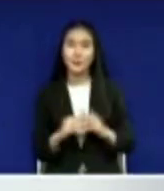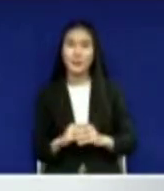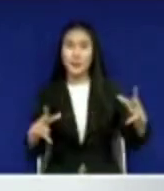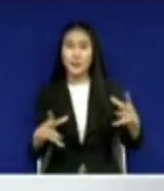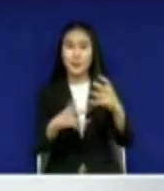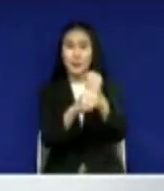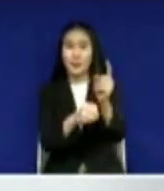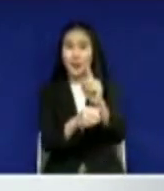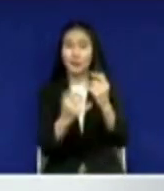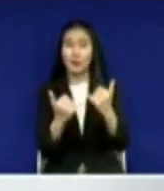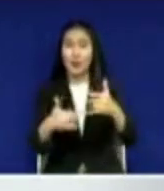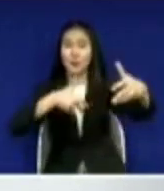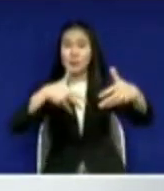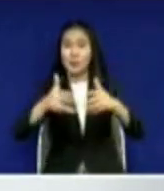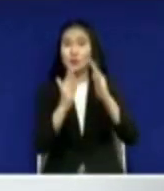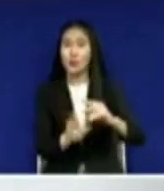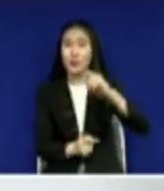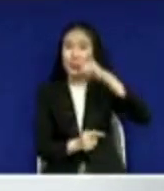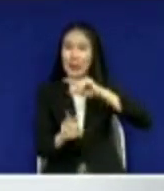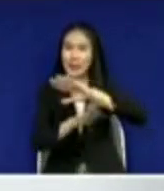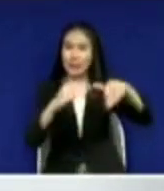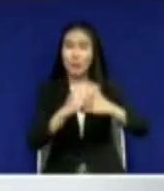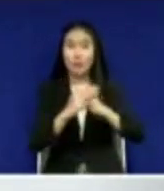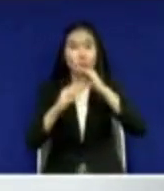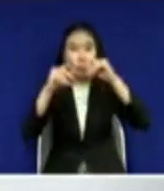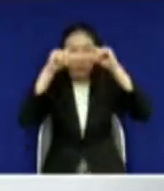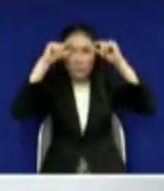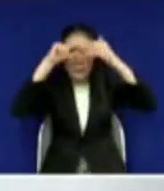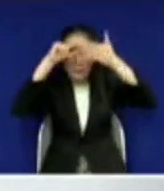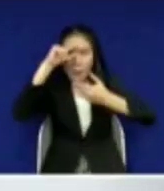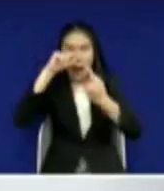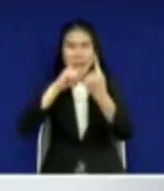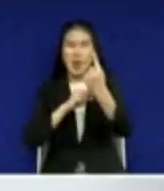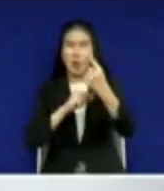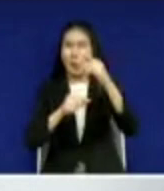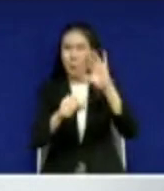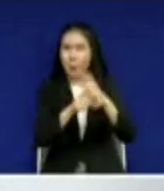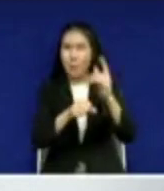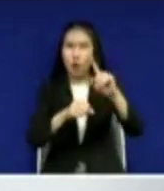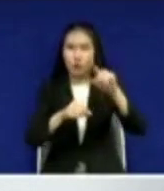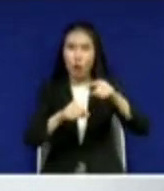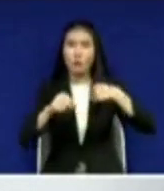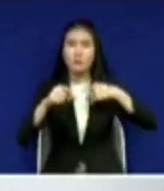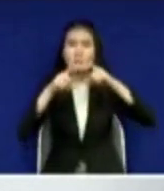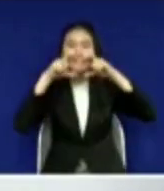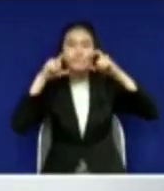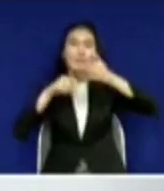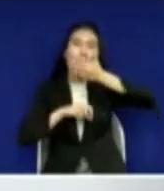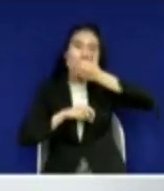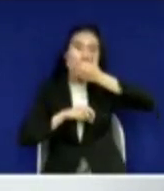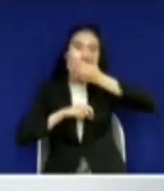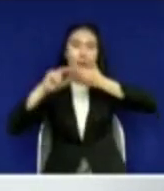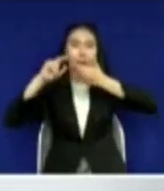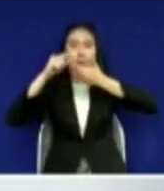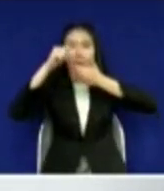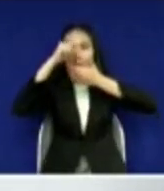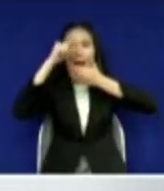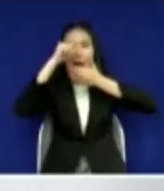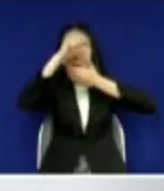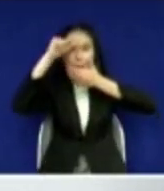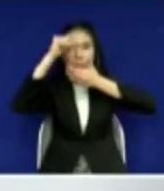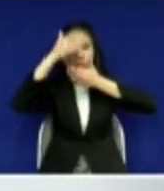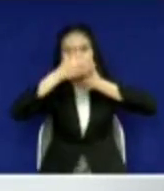ะครับพี่น้องประชาชนสวมเฟซชิลด์อย่างเดียวไม่เพียงพอนะครับต้องใส่หน้ากากอนามัยหรือหน้ากากผ้าร่วมด้วย